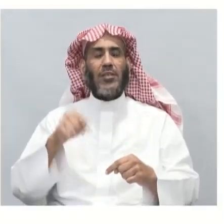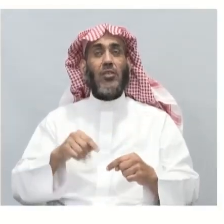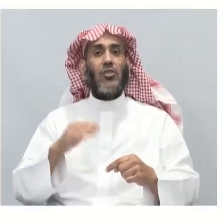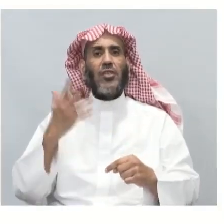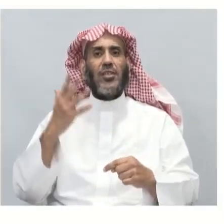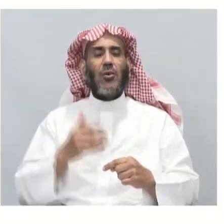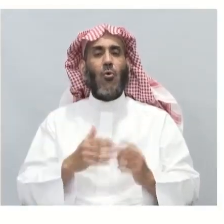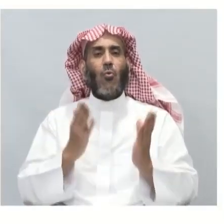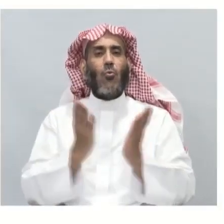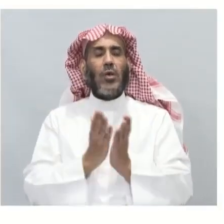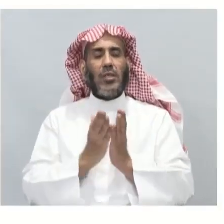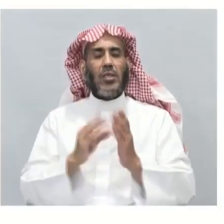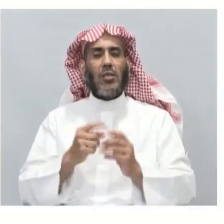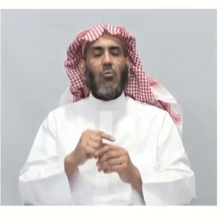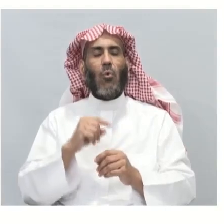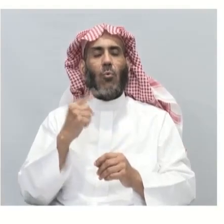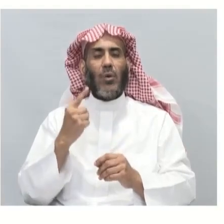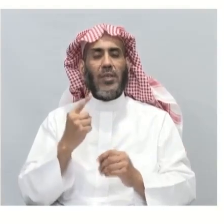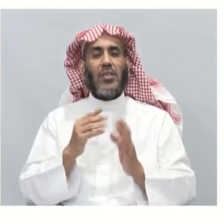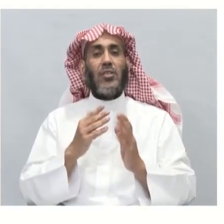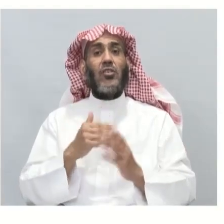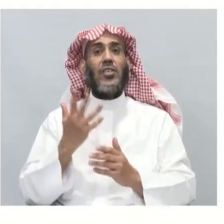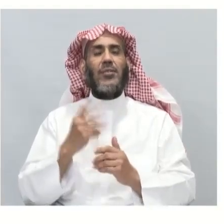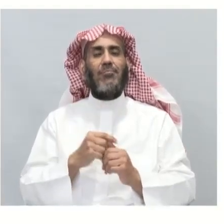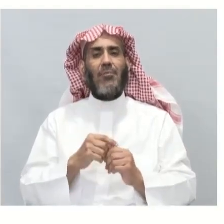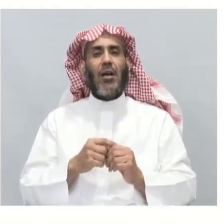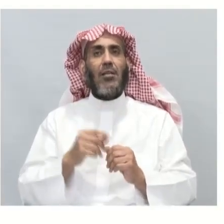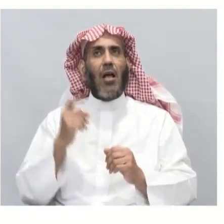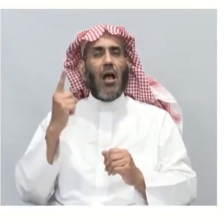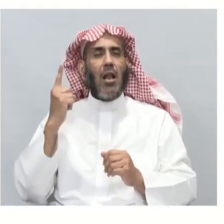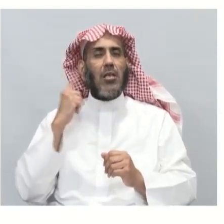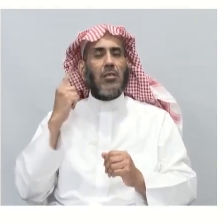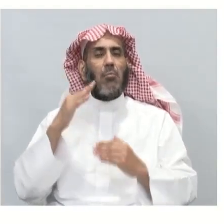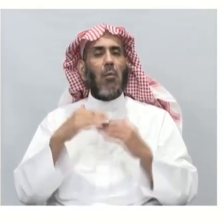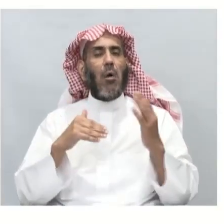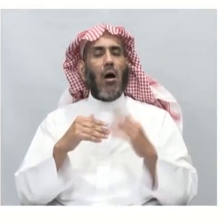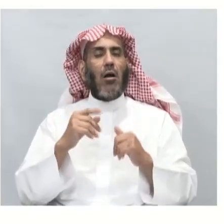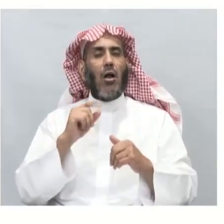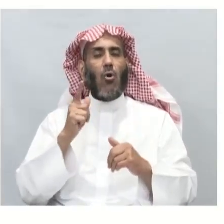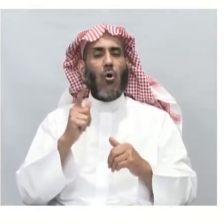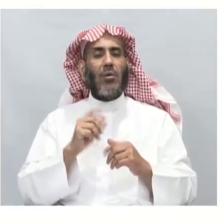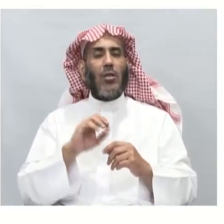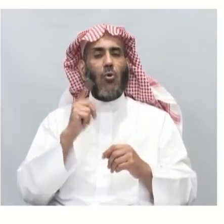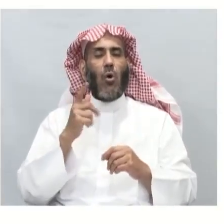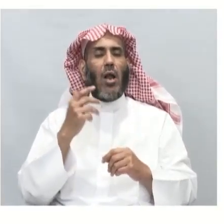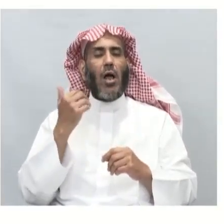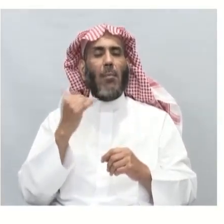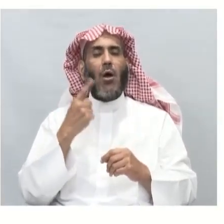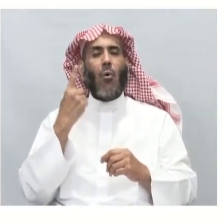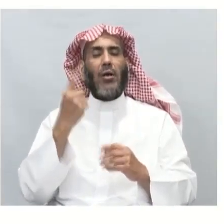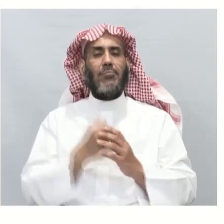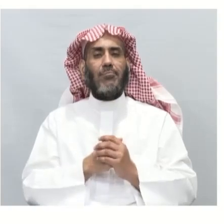وفي درس جديد ووحده جديده ايضا نتحدث عن الاستماع مهاره لغويه في ماده اللغه العربيه